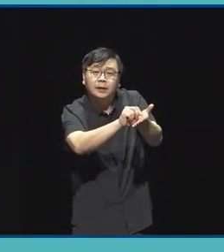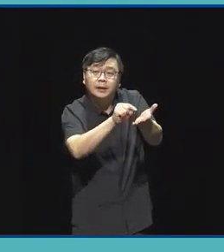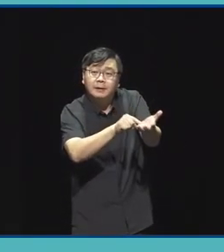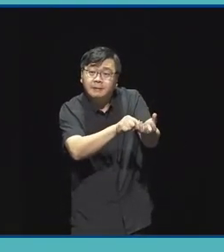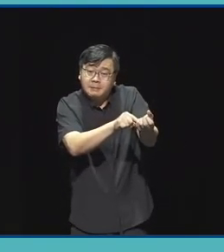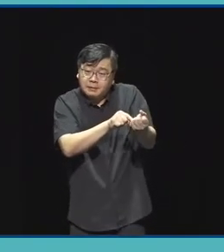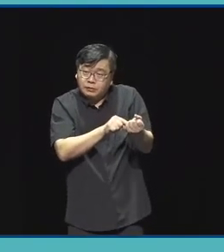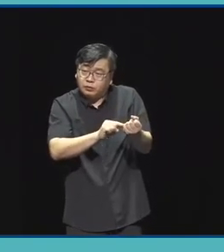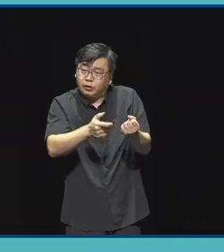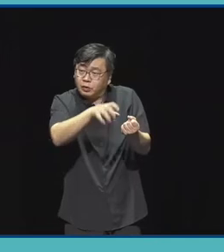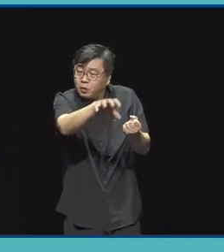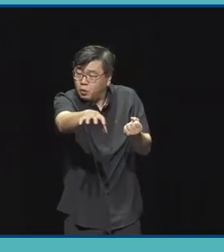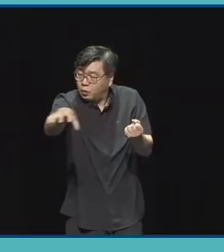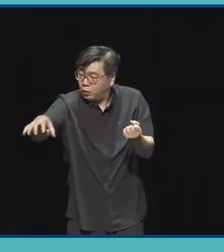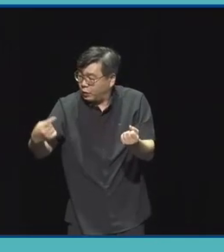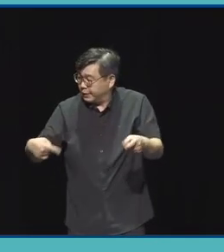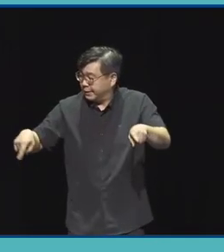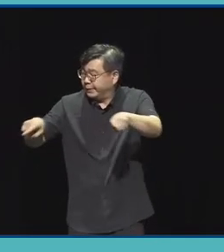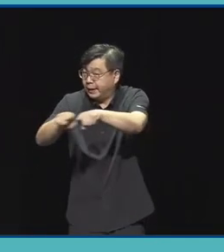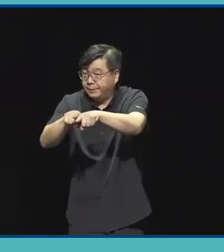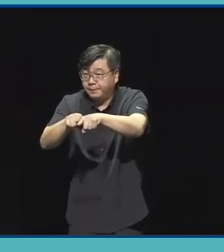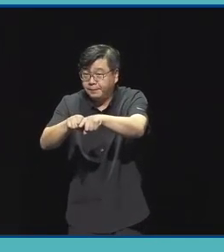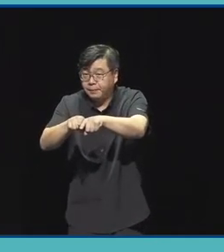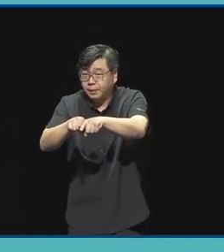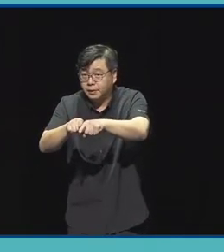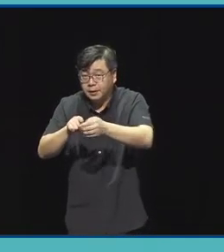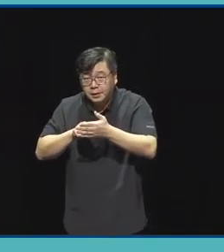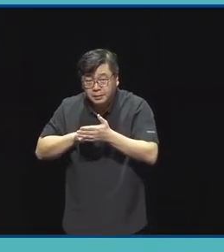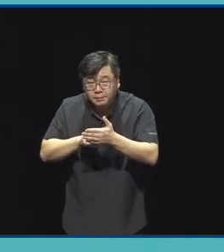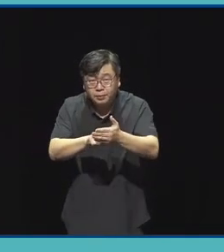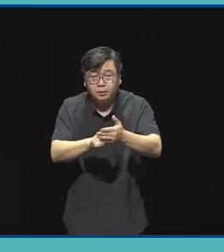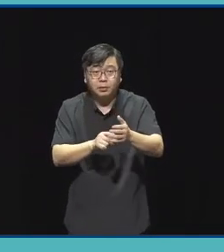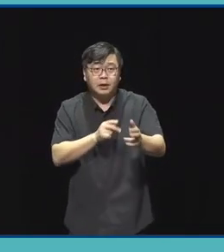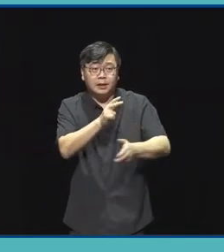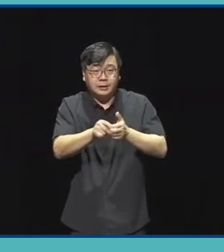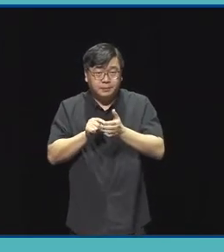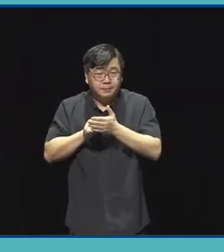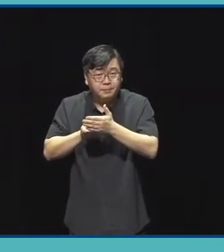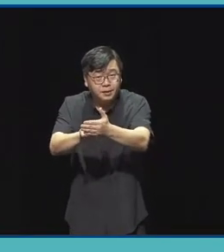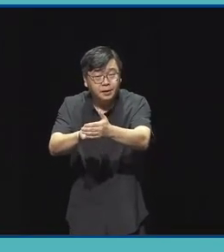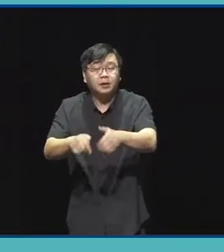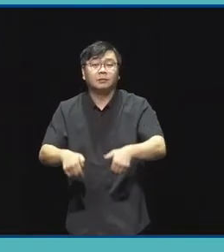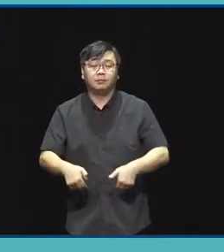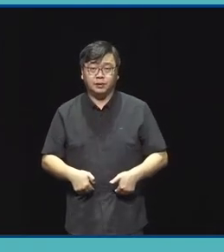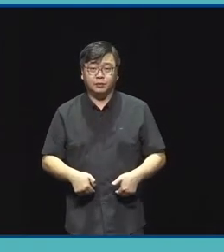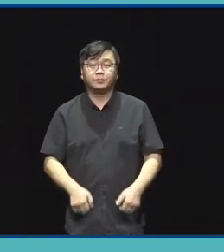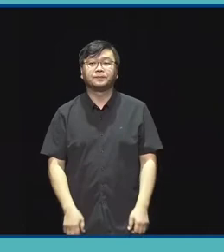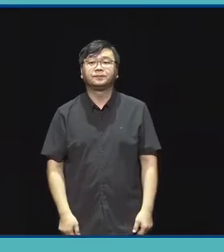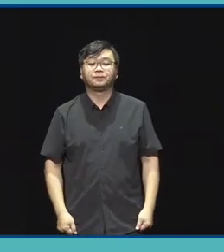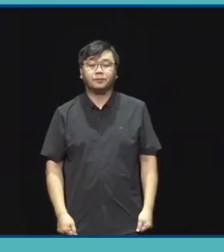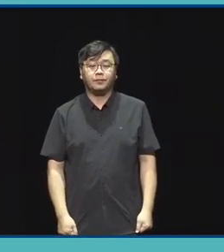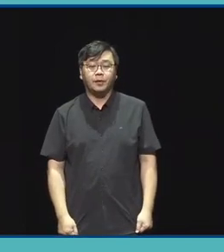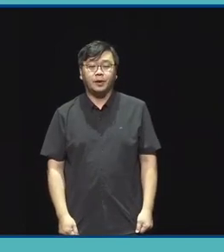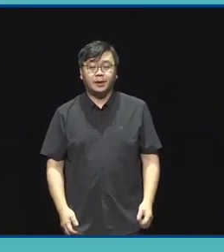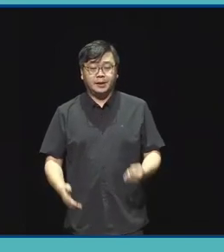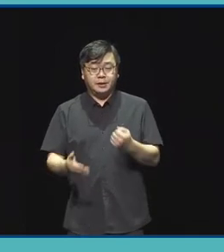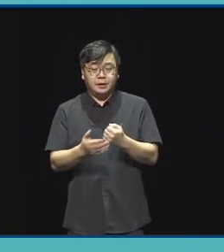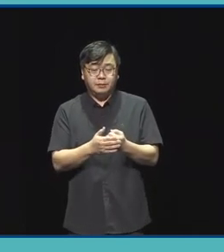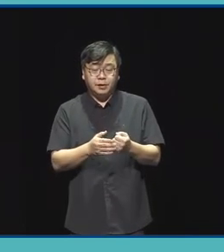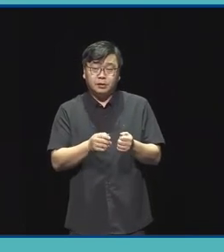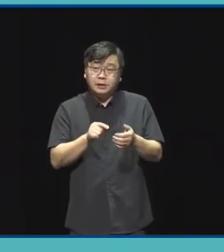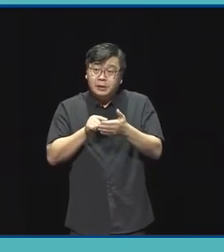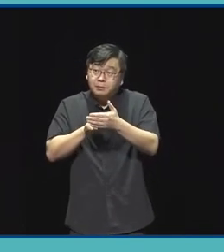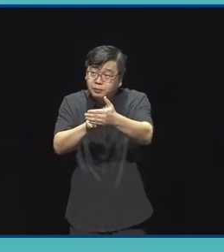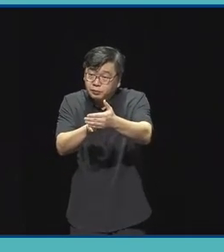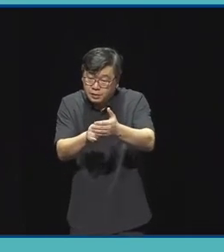아닌 협업 그리고 그 과정들을 굉장히 중요한 중요 사업이라는 말씀 강조를 드리고요 또 그 과정상 예술가나